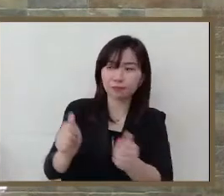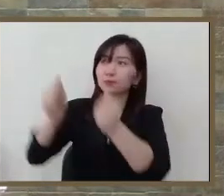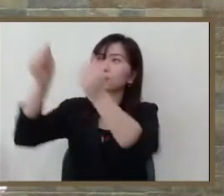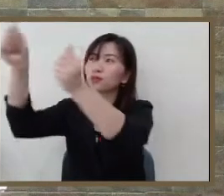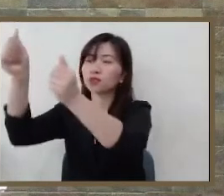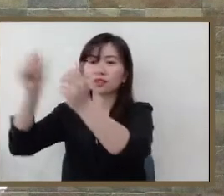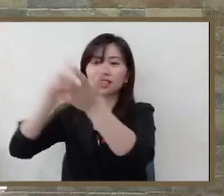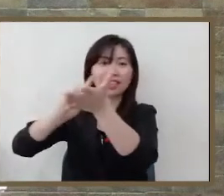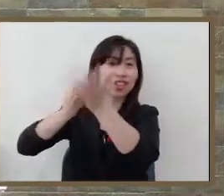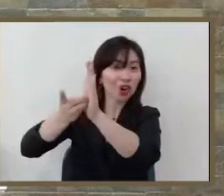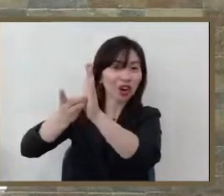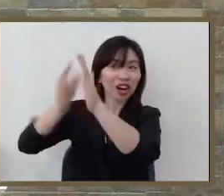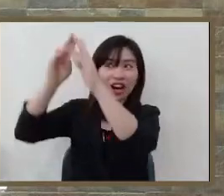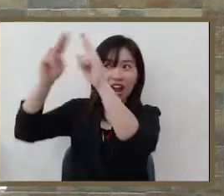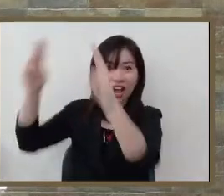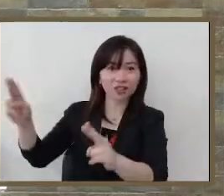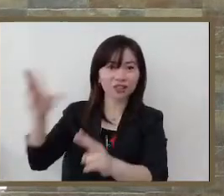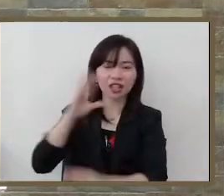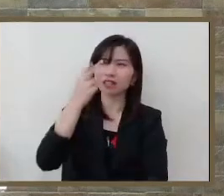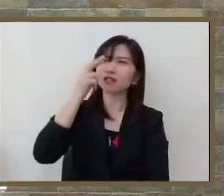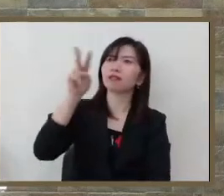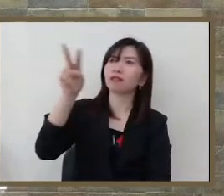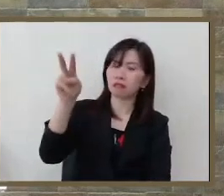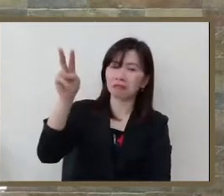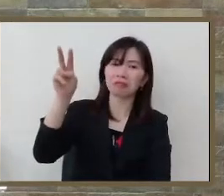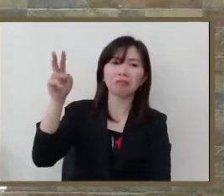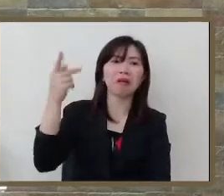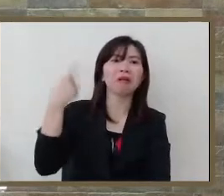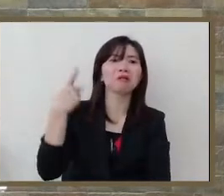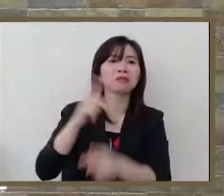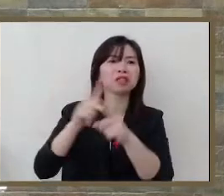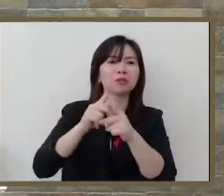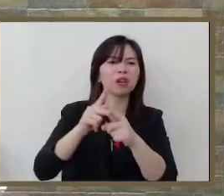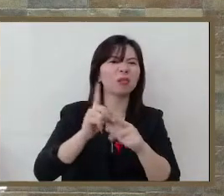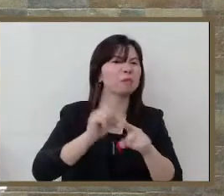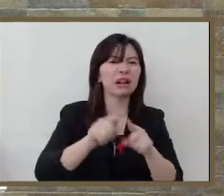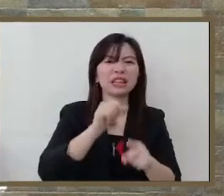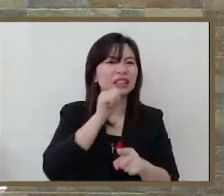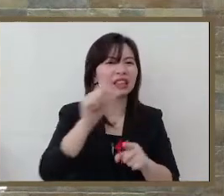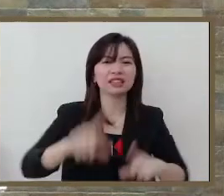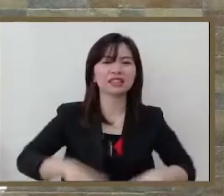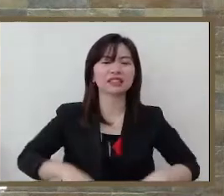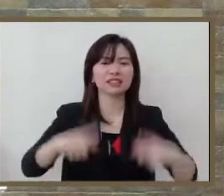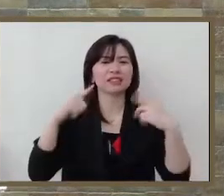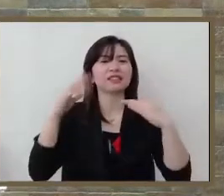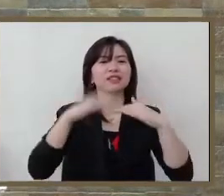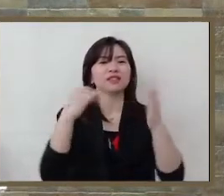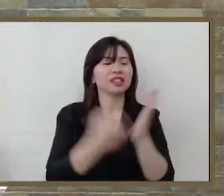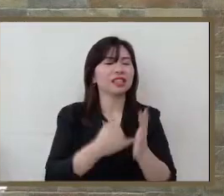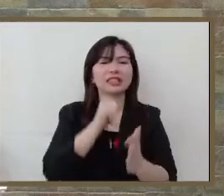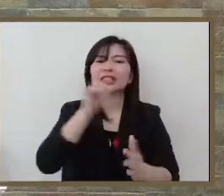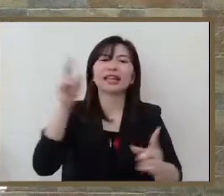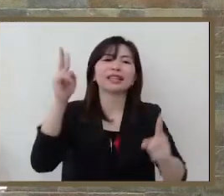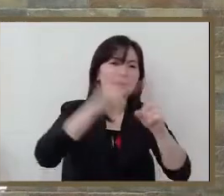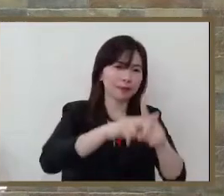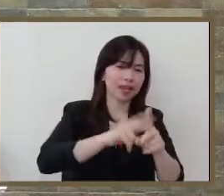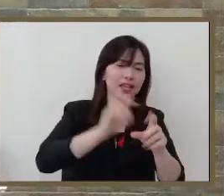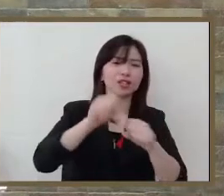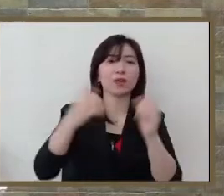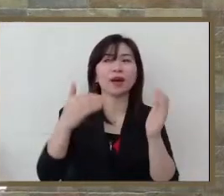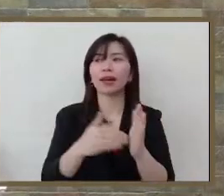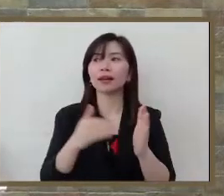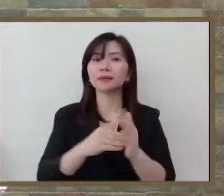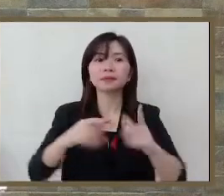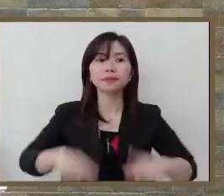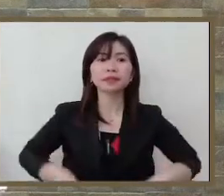Kaya nga, young people, ang kailangan mo is live your life according to those principles. Naririnig